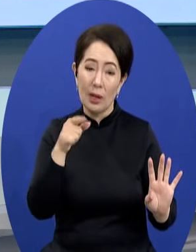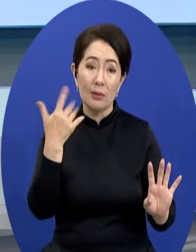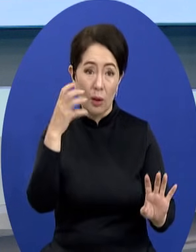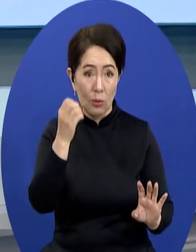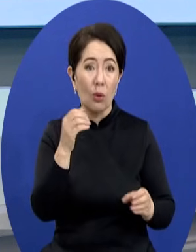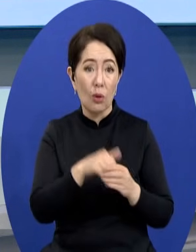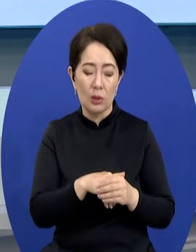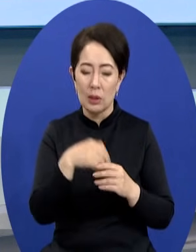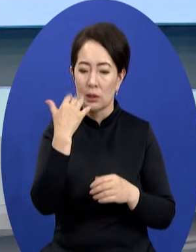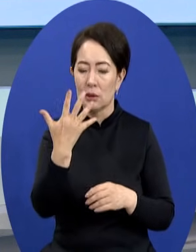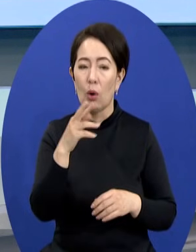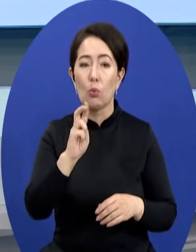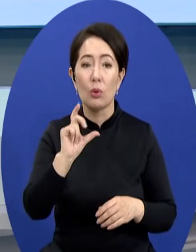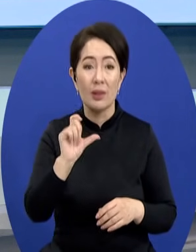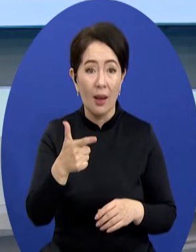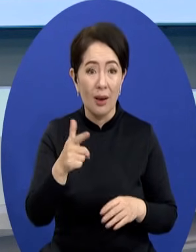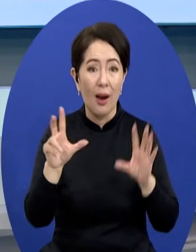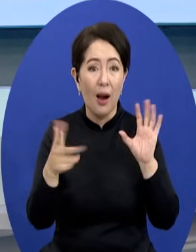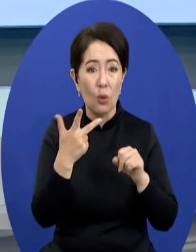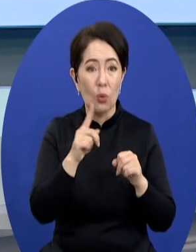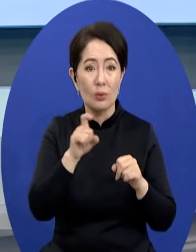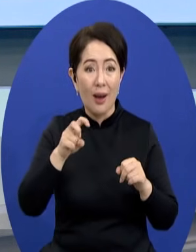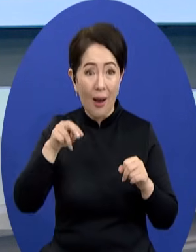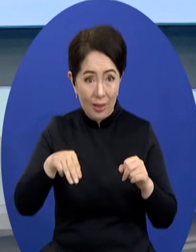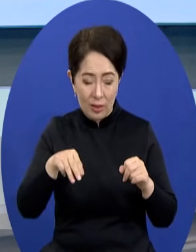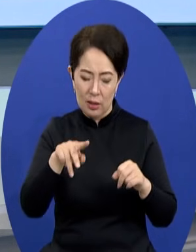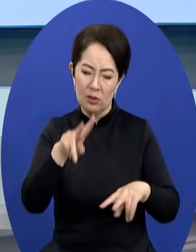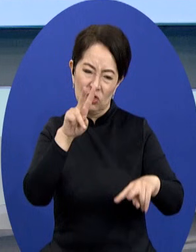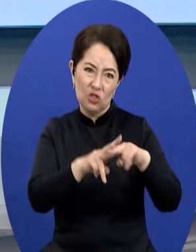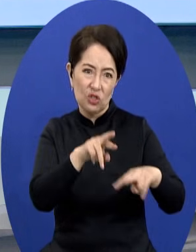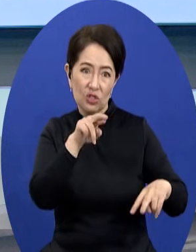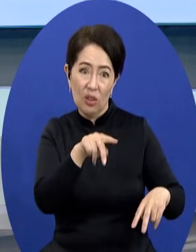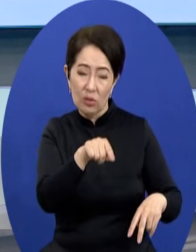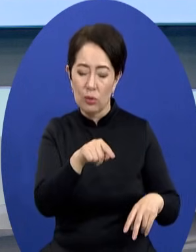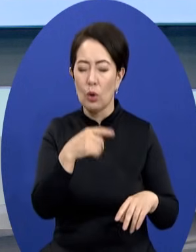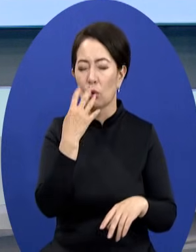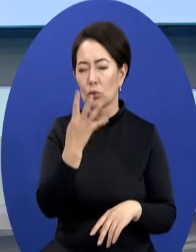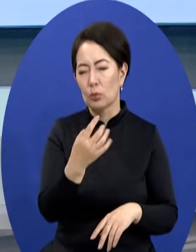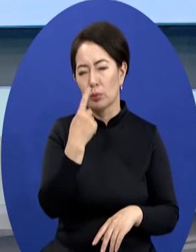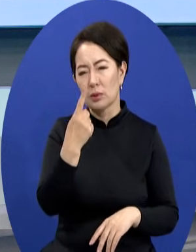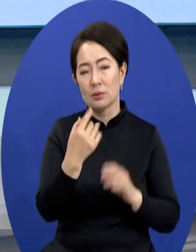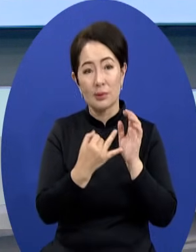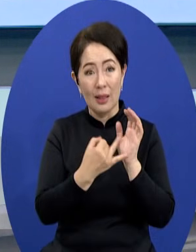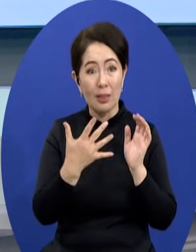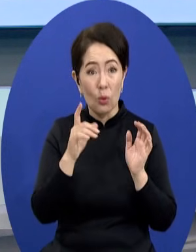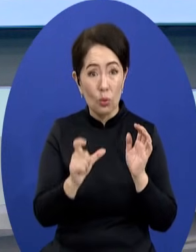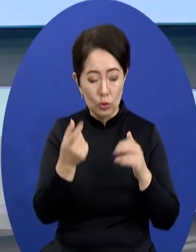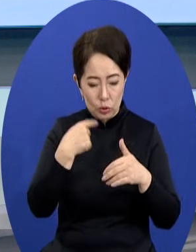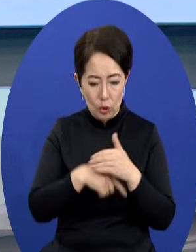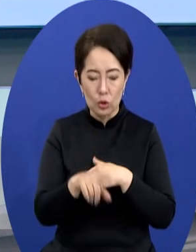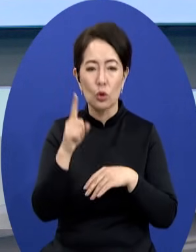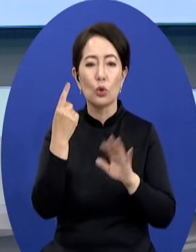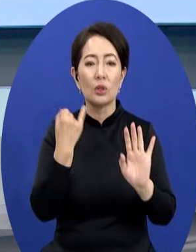бүлэг 13 залттай. Тэгвэл энэ хуулийн дагуу хорих ялтай 4175 хоригдлоос 160 гаруй нь бүрэн чөлөөлөгдөж